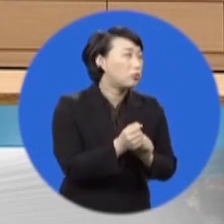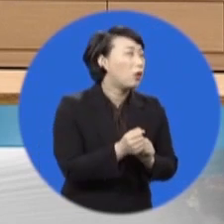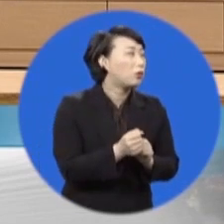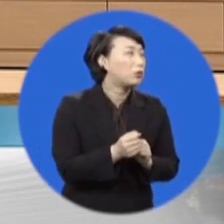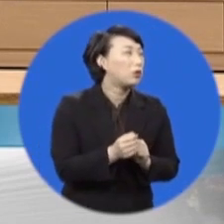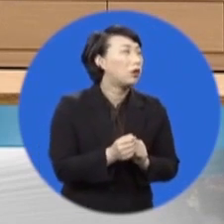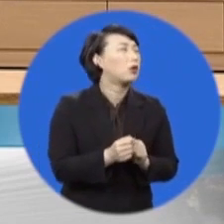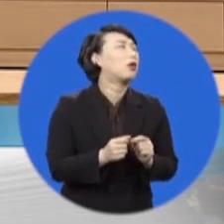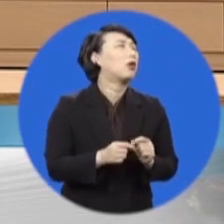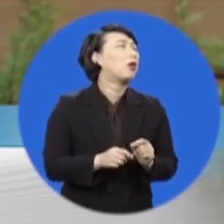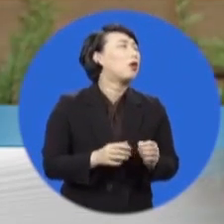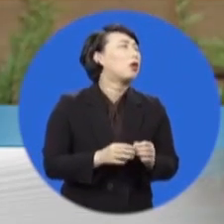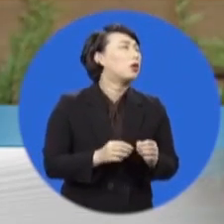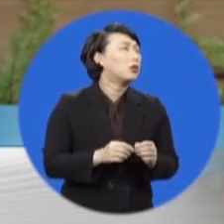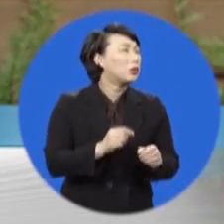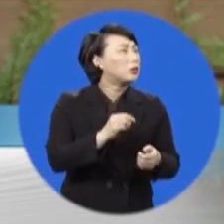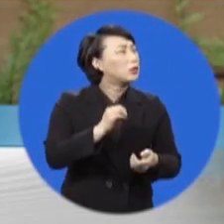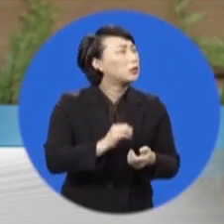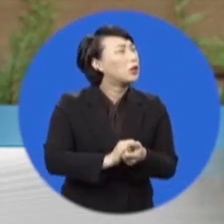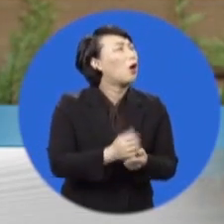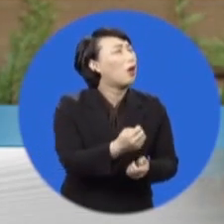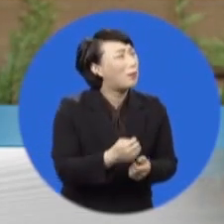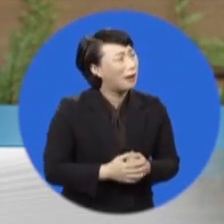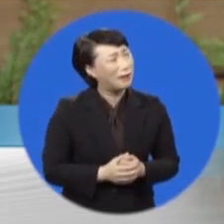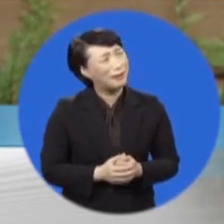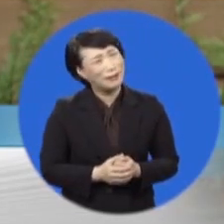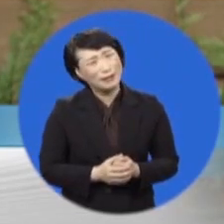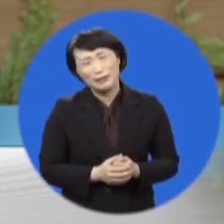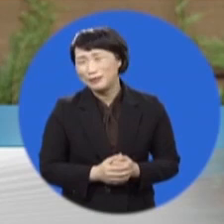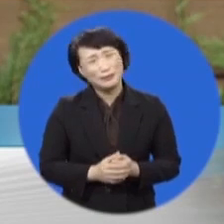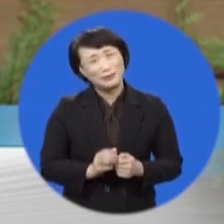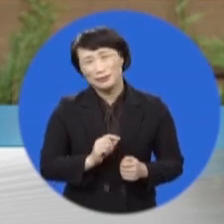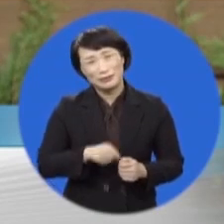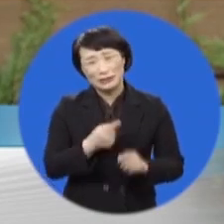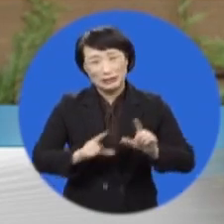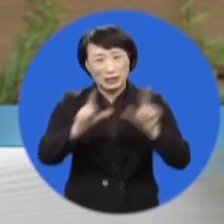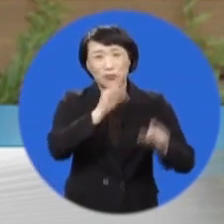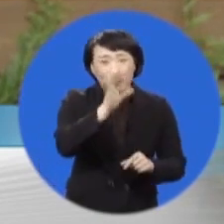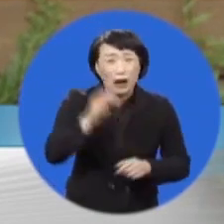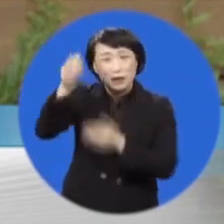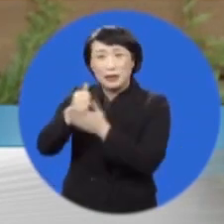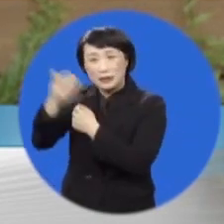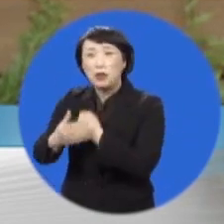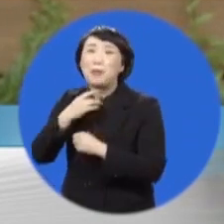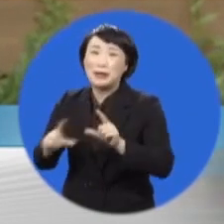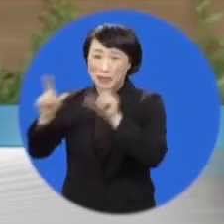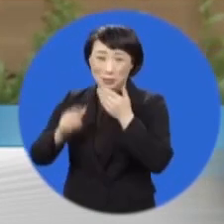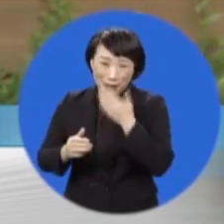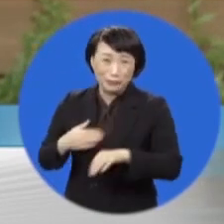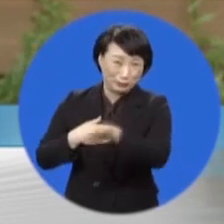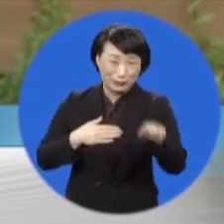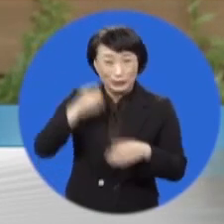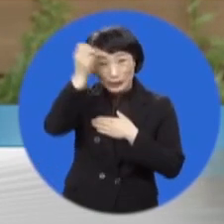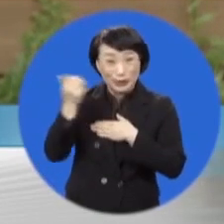거처럼 오는 스스로 살지 못하고 하나님이 주신 의미로 살기 때문에 우리는